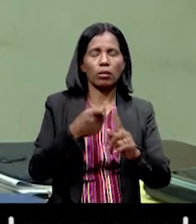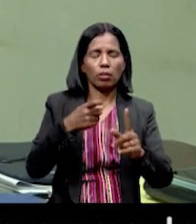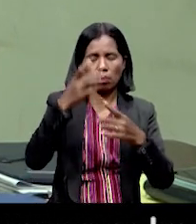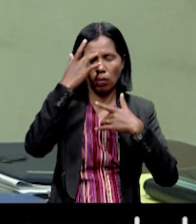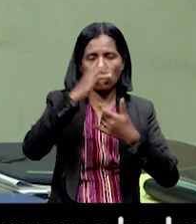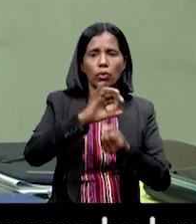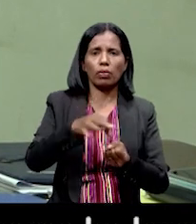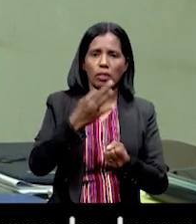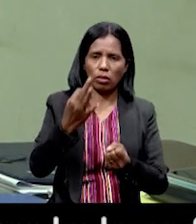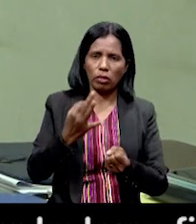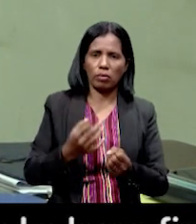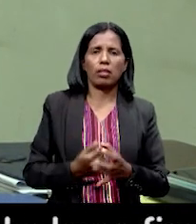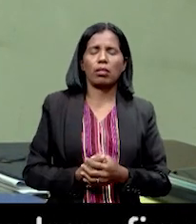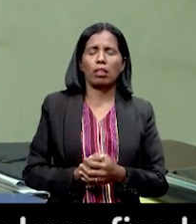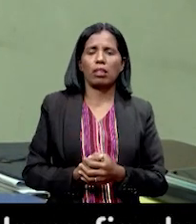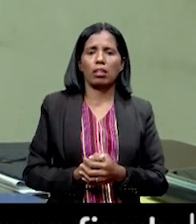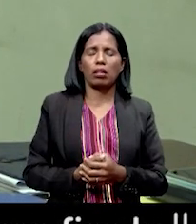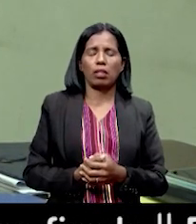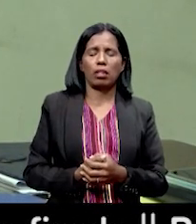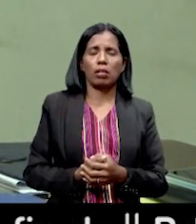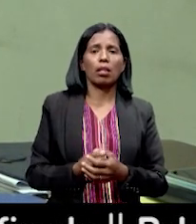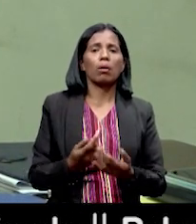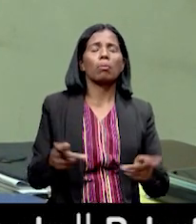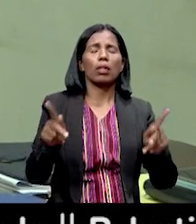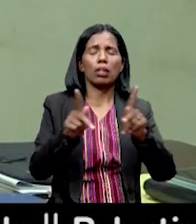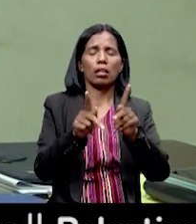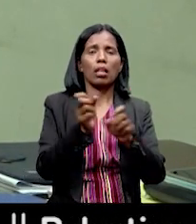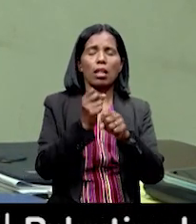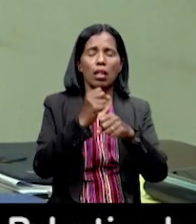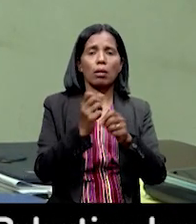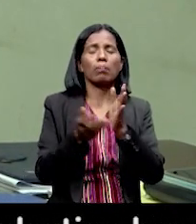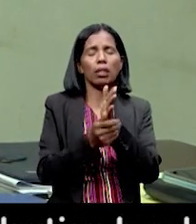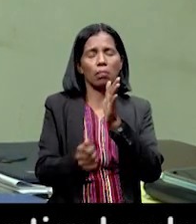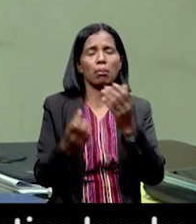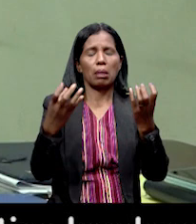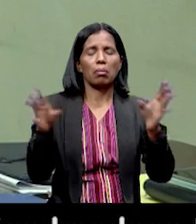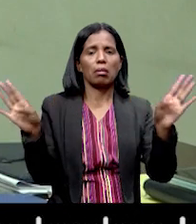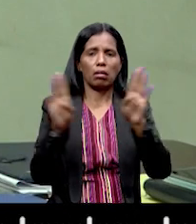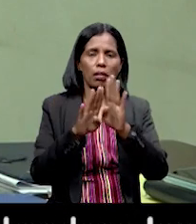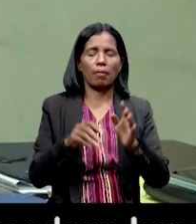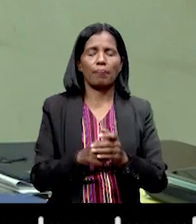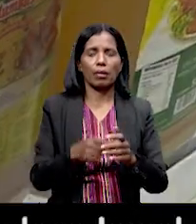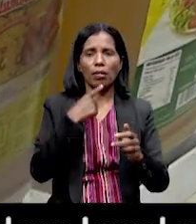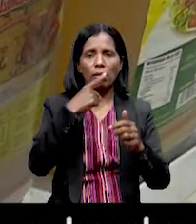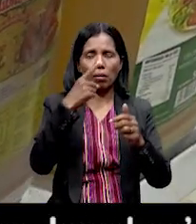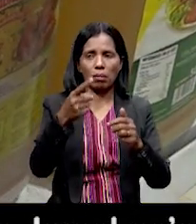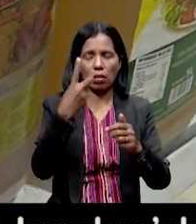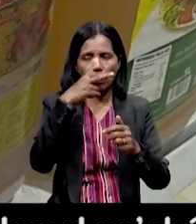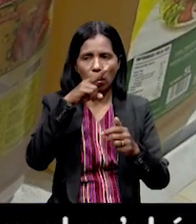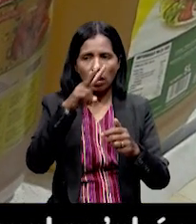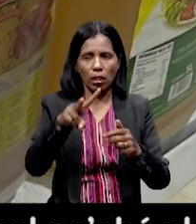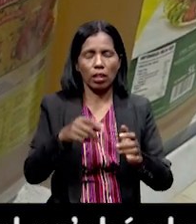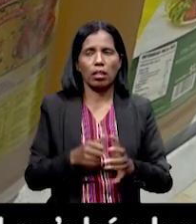entong fabrika barak taka relaciona ho situasaun ne Yemeni tenta atu halo konfirmasaun baloza balung